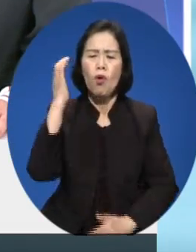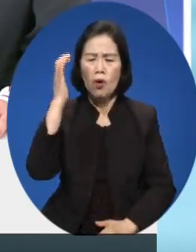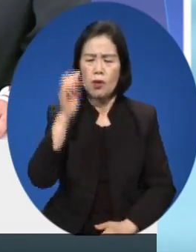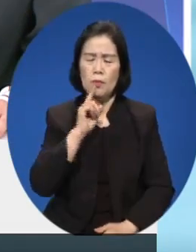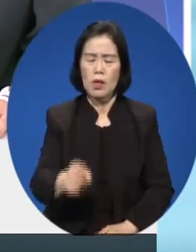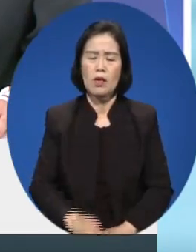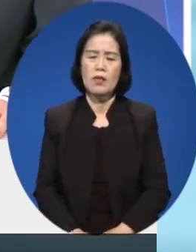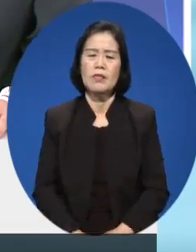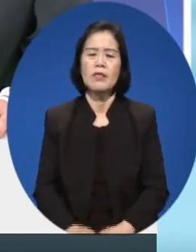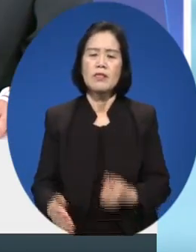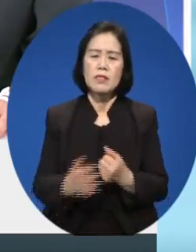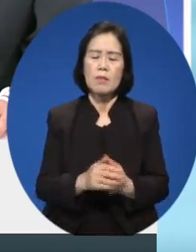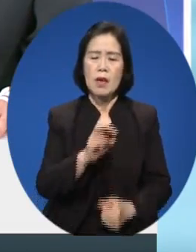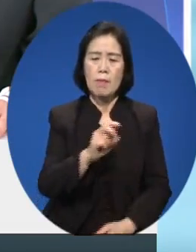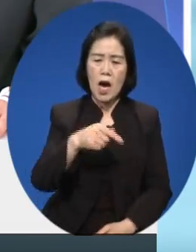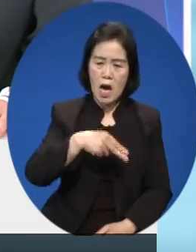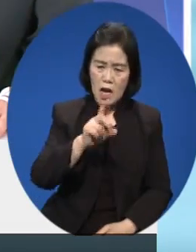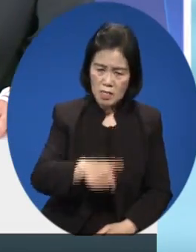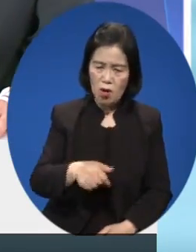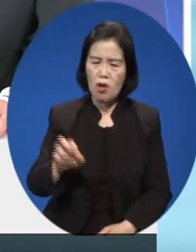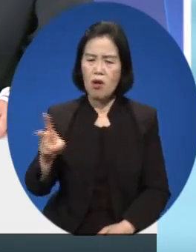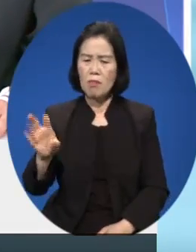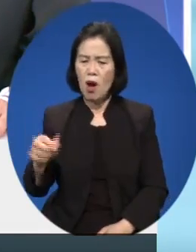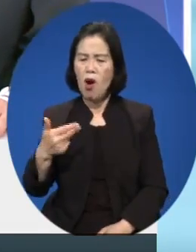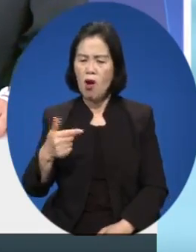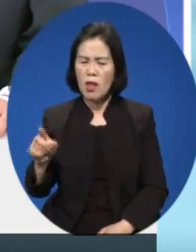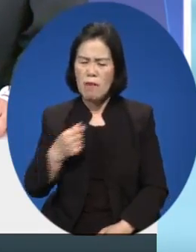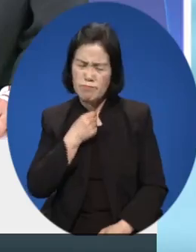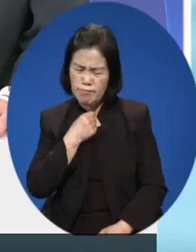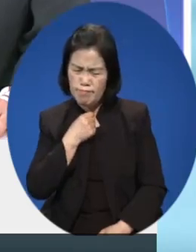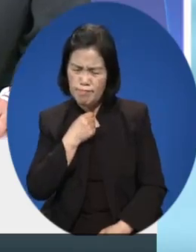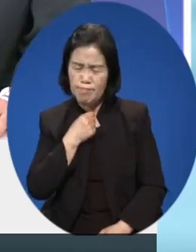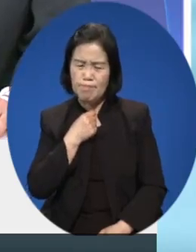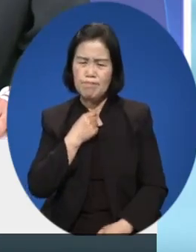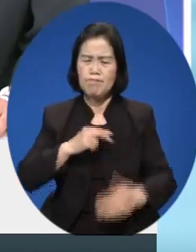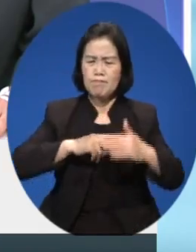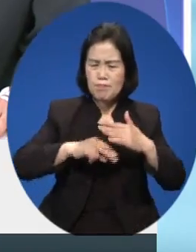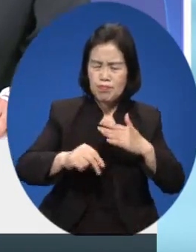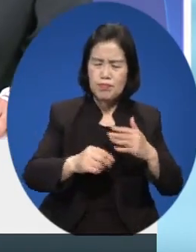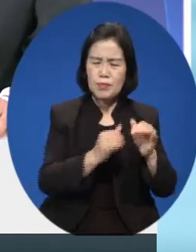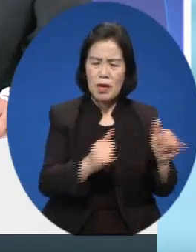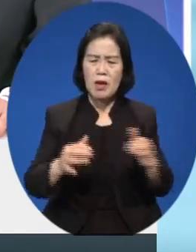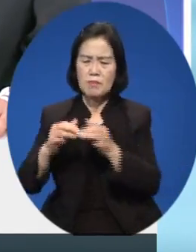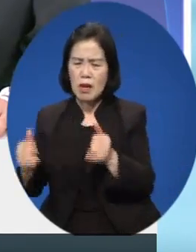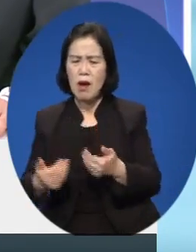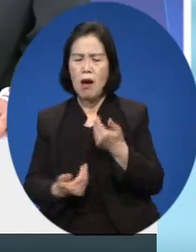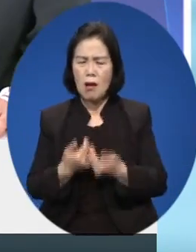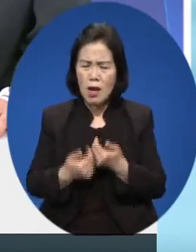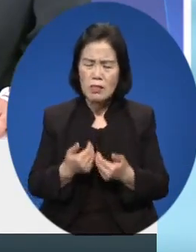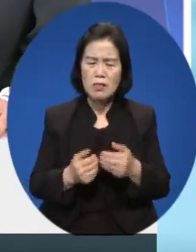이에 평내호평 마석 지역 주민들의 숙원사업이었던 6호선 연장 은 민 민 갈등과 민관 갈등 등의 혼란